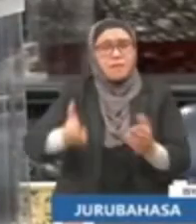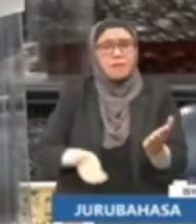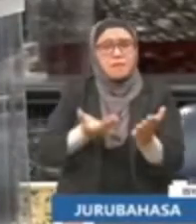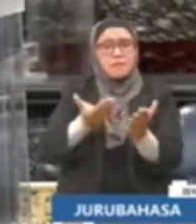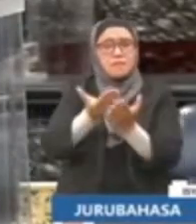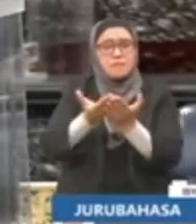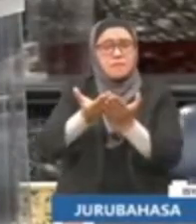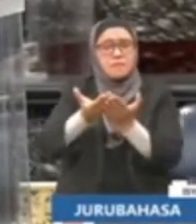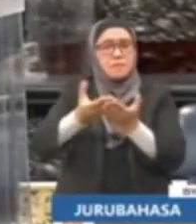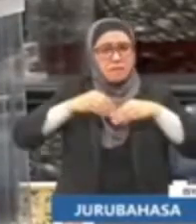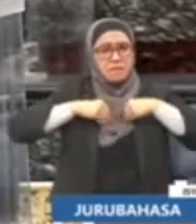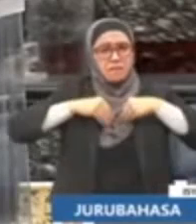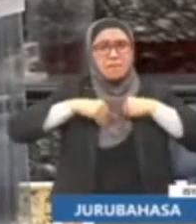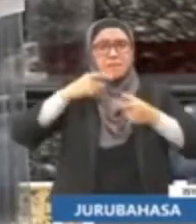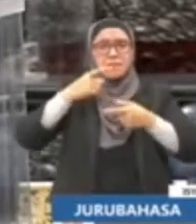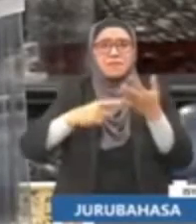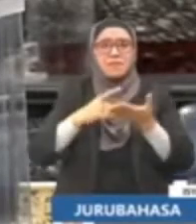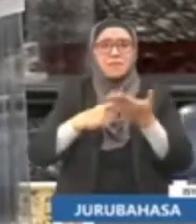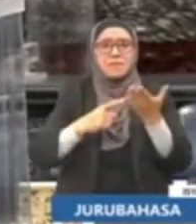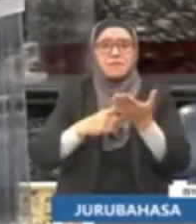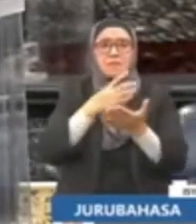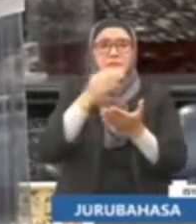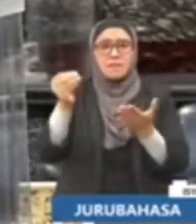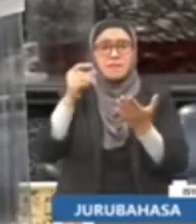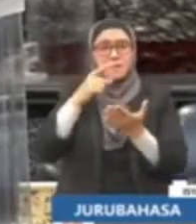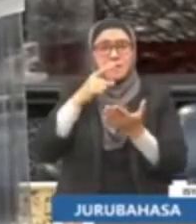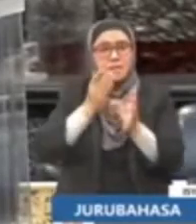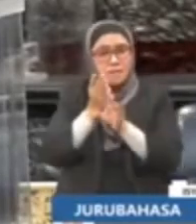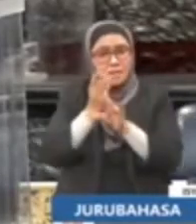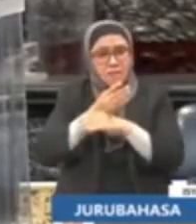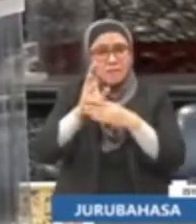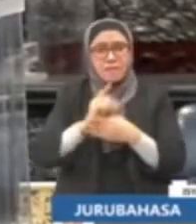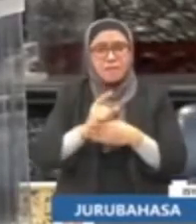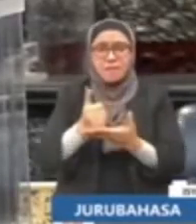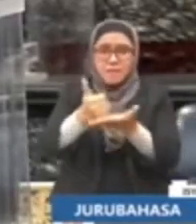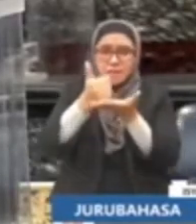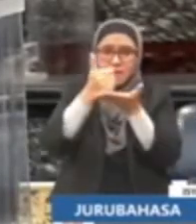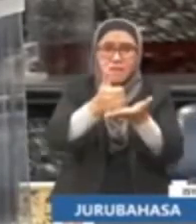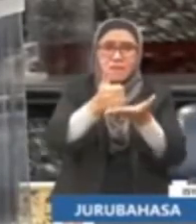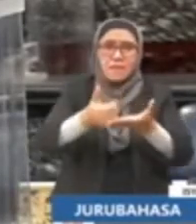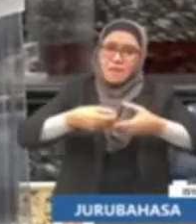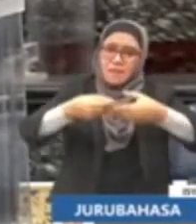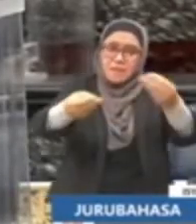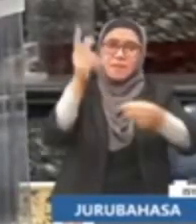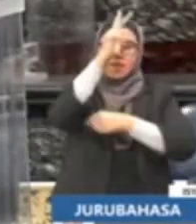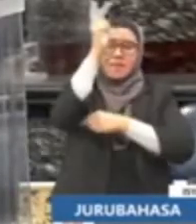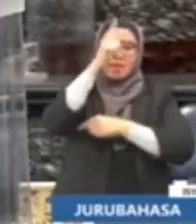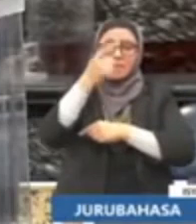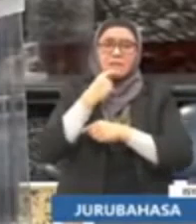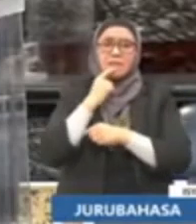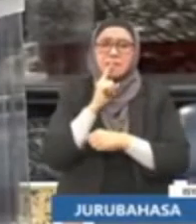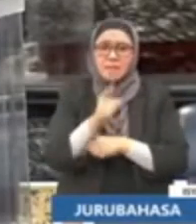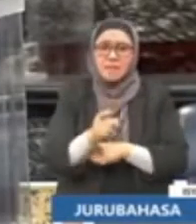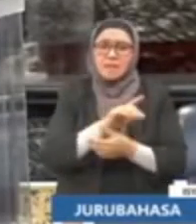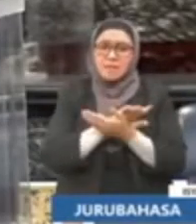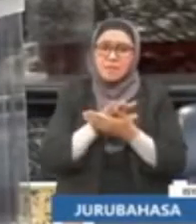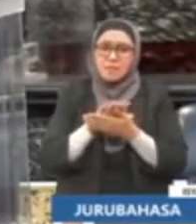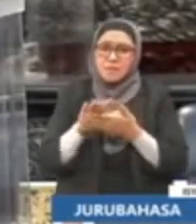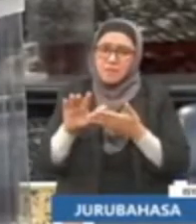ditemukan tahun begitu sekarang Bentuk bantuan yang diberikan kerajaan haruslah berhemah setara dan mengambil kira